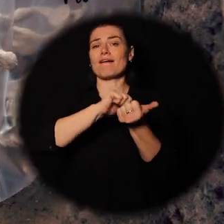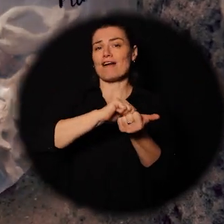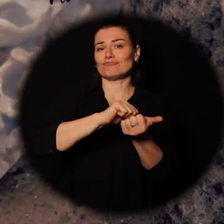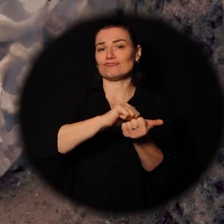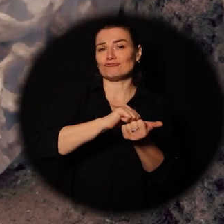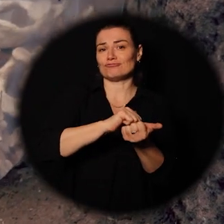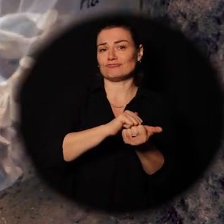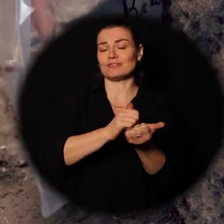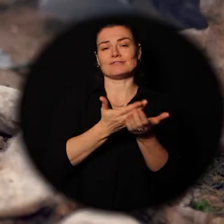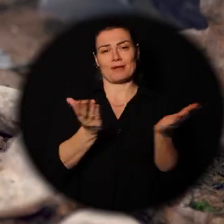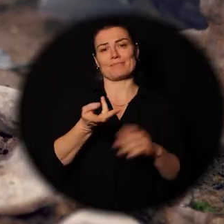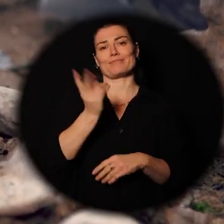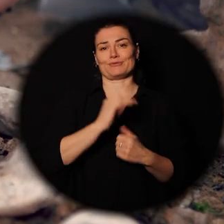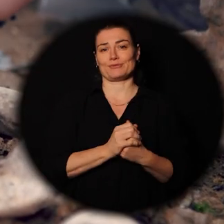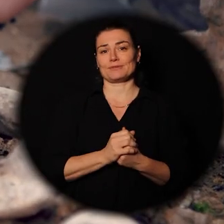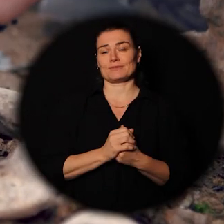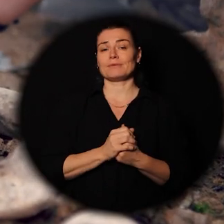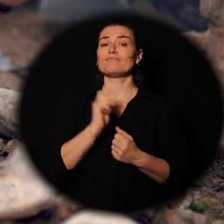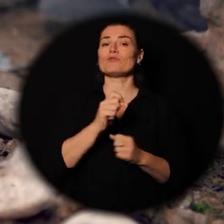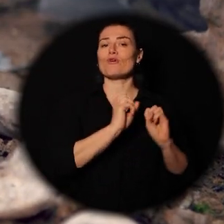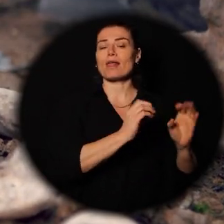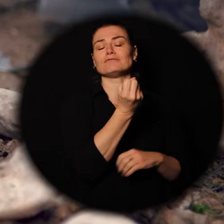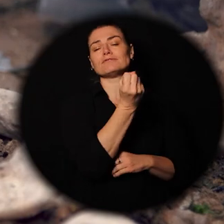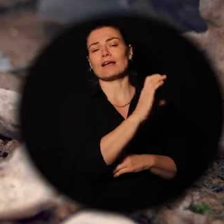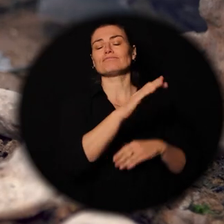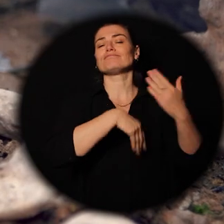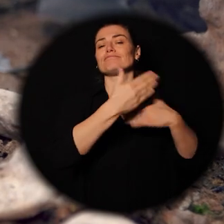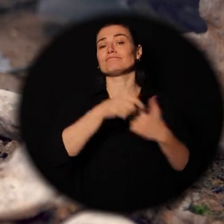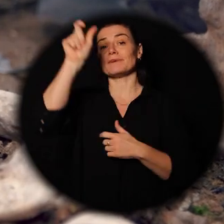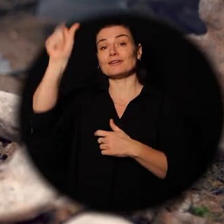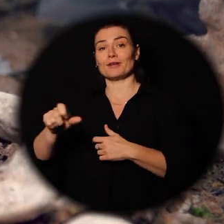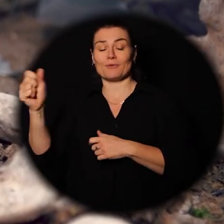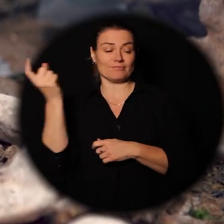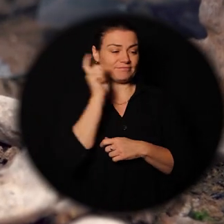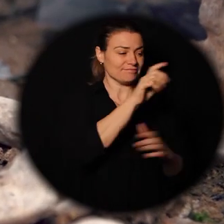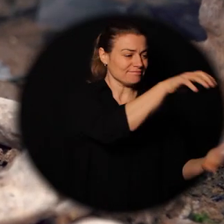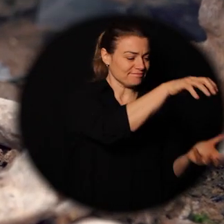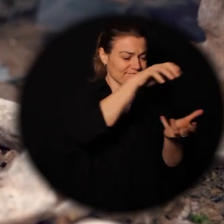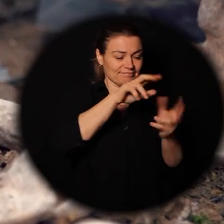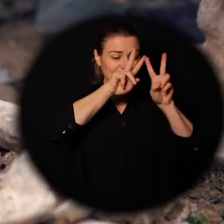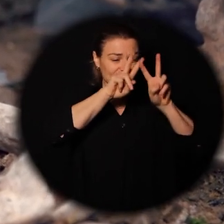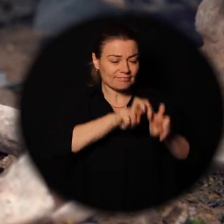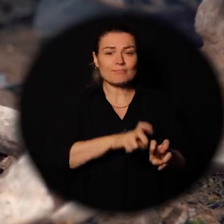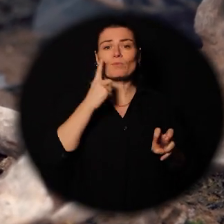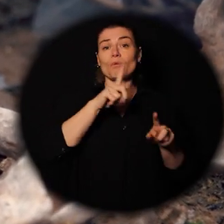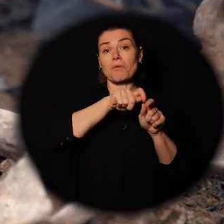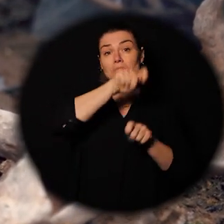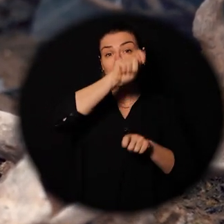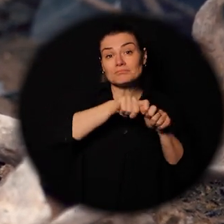nouveau réétudier les os, par exemple les mesurer, faire des observations s'il y a eu des maladies, des fractures ou ce genre de choses.